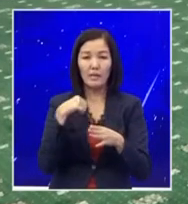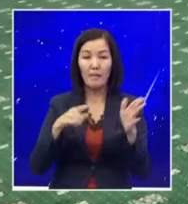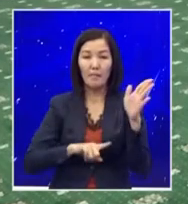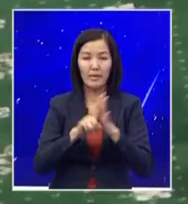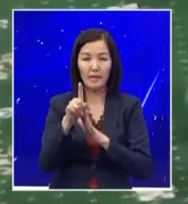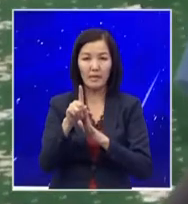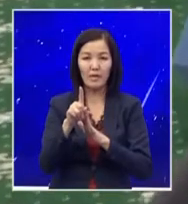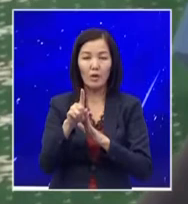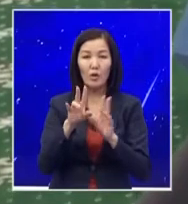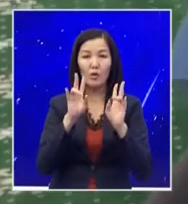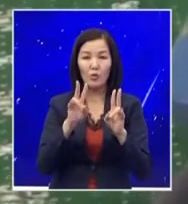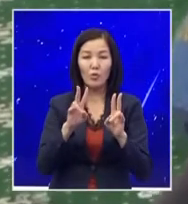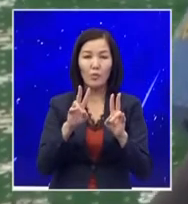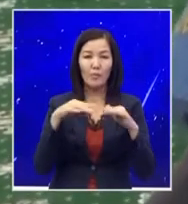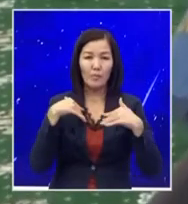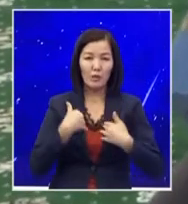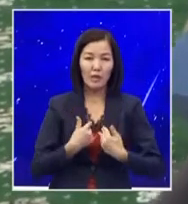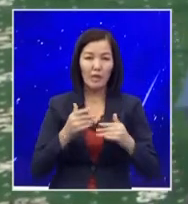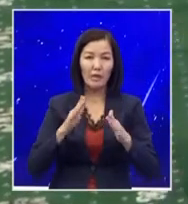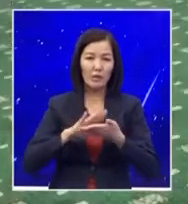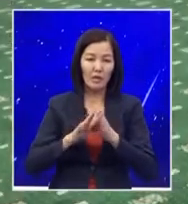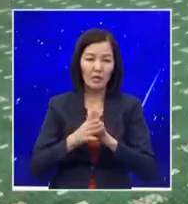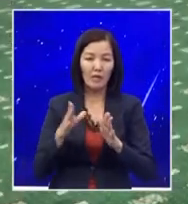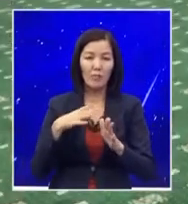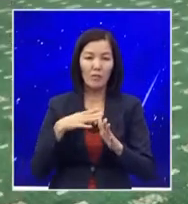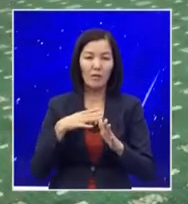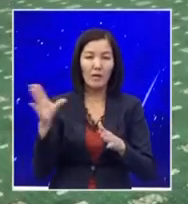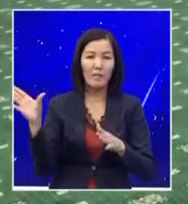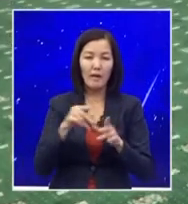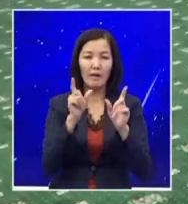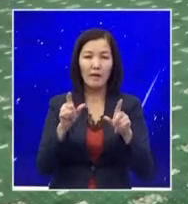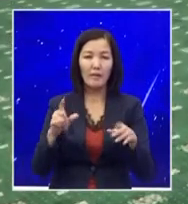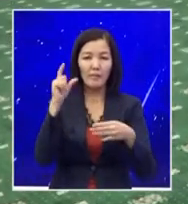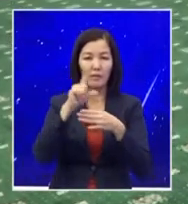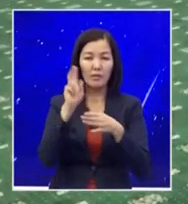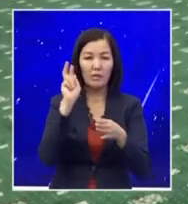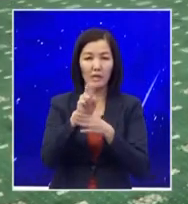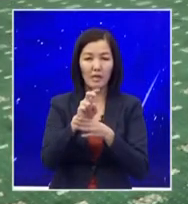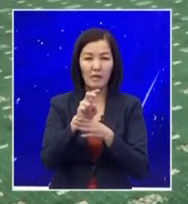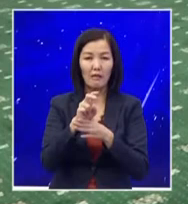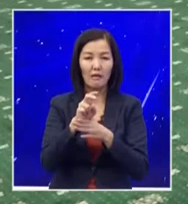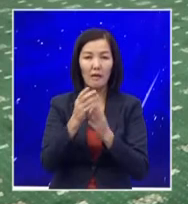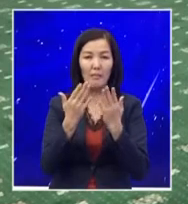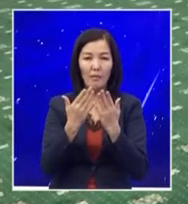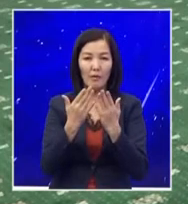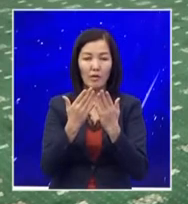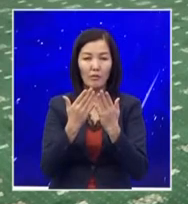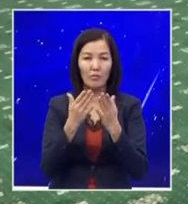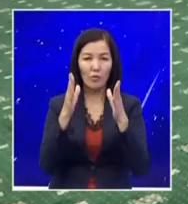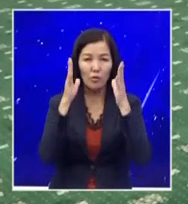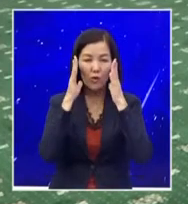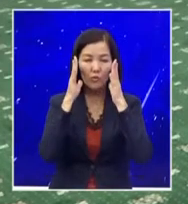алмады. Кімде болса Алланың үйі ғой, мешітке келеді. Мешітке келіп тағзым етеді, құран